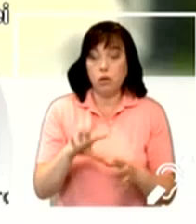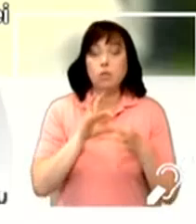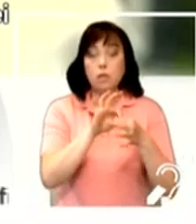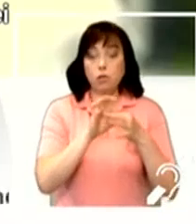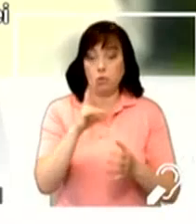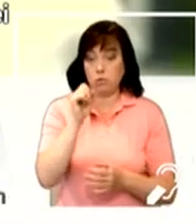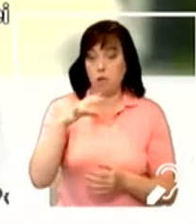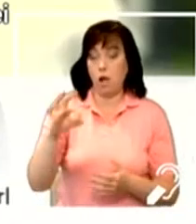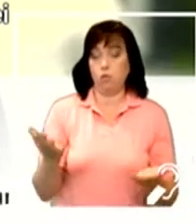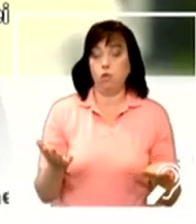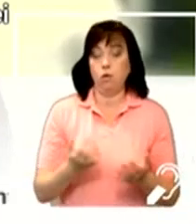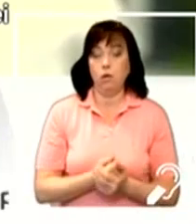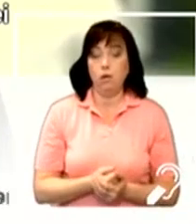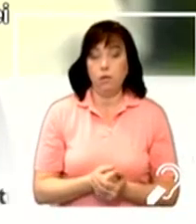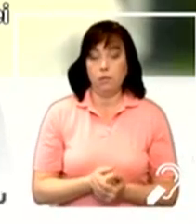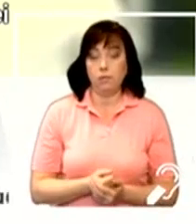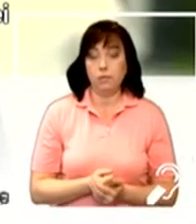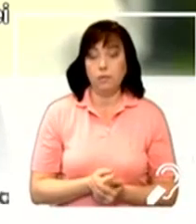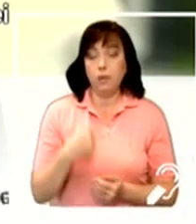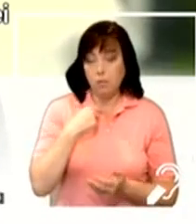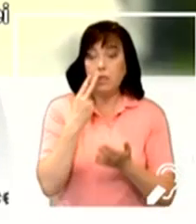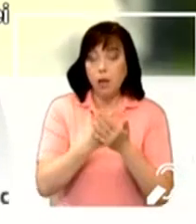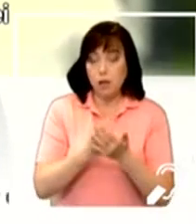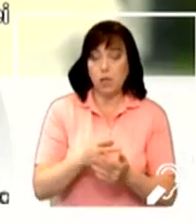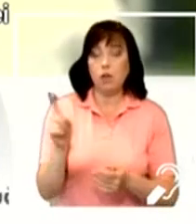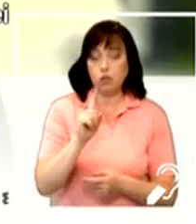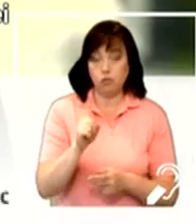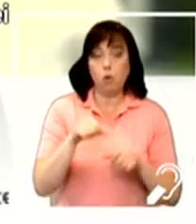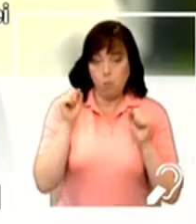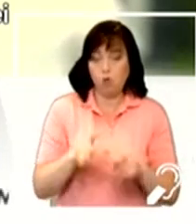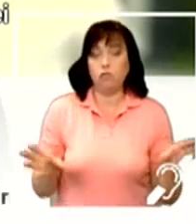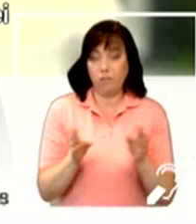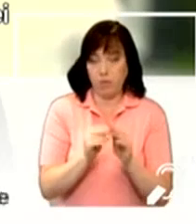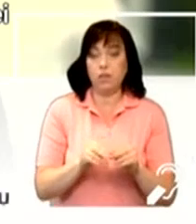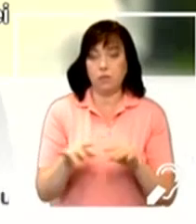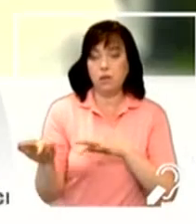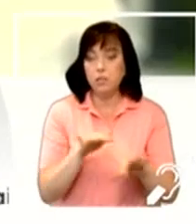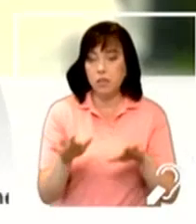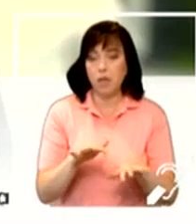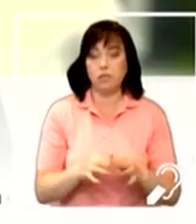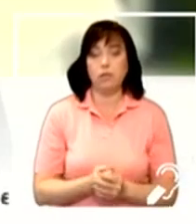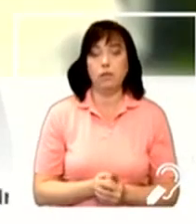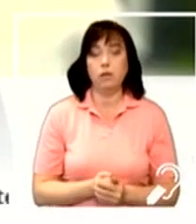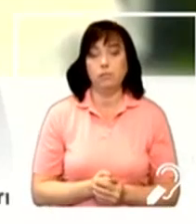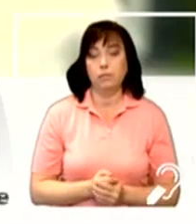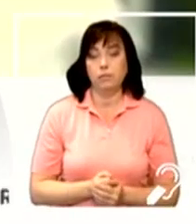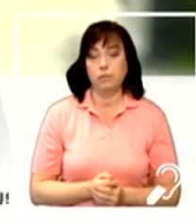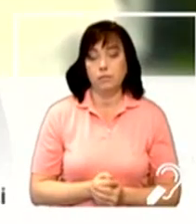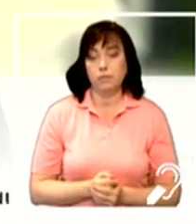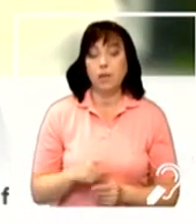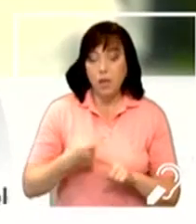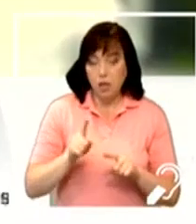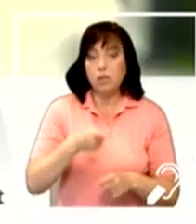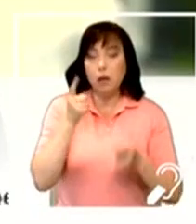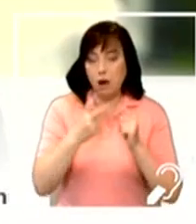facto ми вже довели взаємосумісність зі стандартами альянсу. Вони реальні для України, реальні на полі бою